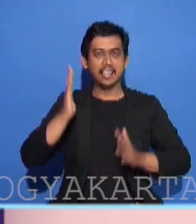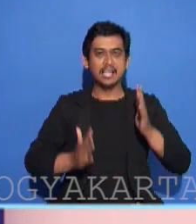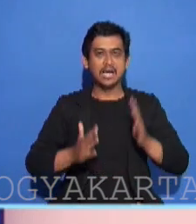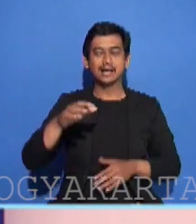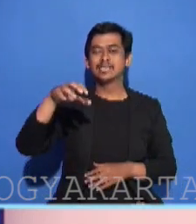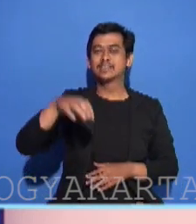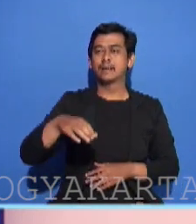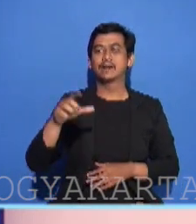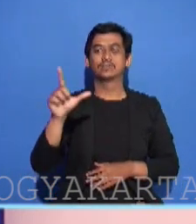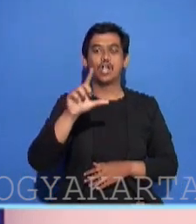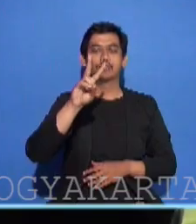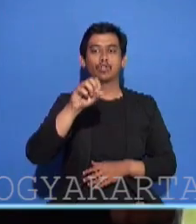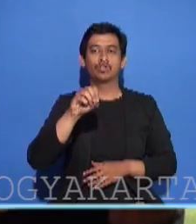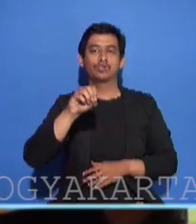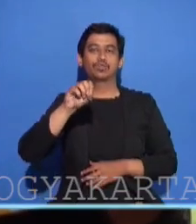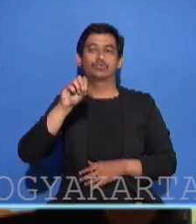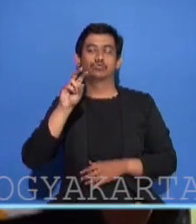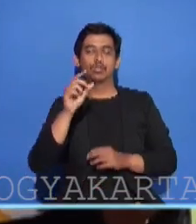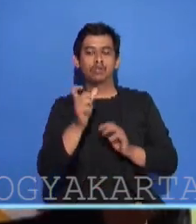pada 20 Juni mendatang